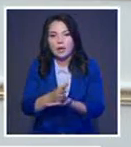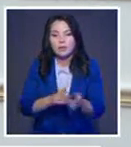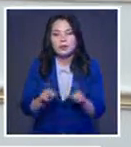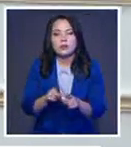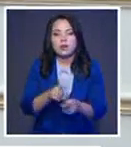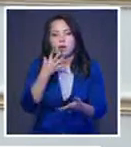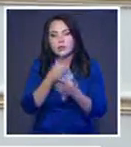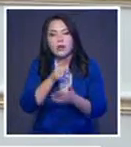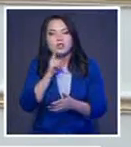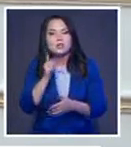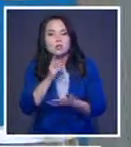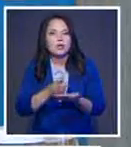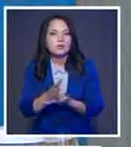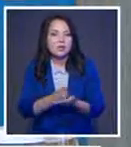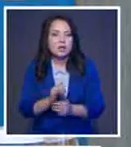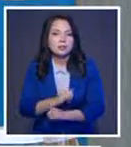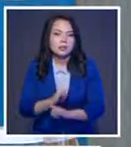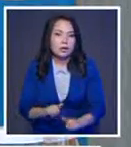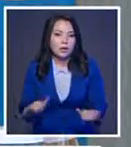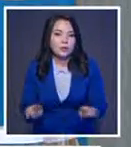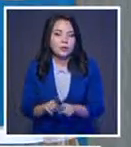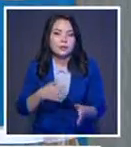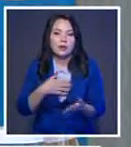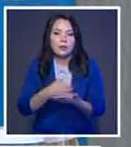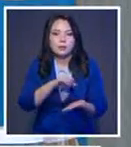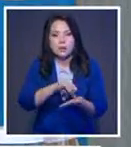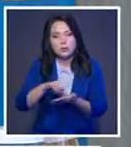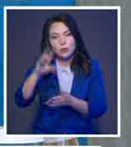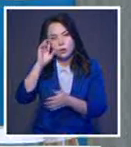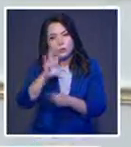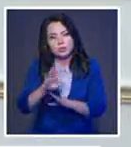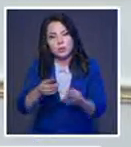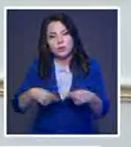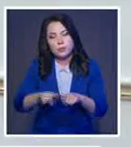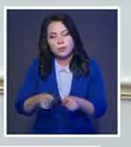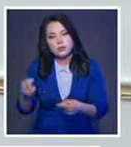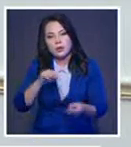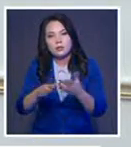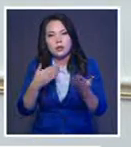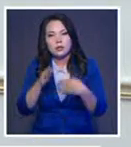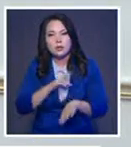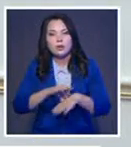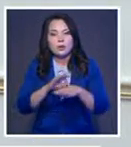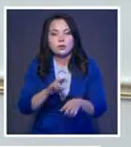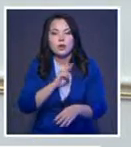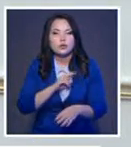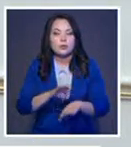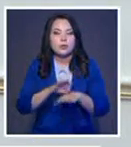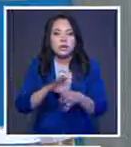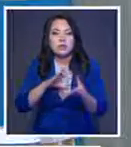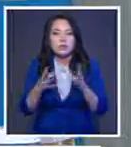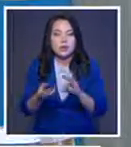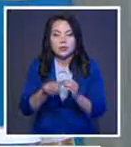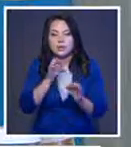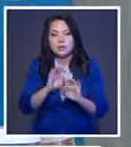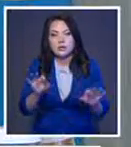жүргізу, мемлекеттік жастар саясатын іске асыру, еріктілермен және үкіметтік емес ұйымдармен өзара іс-қимыл жасау жөнінде жұмыстардың